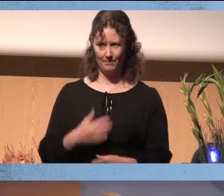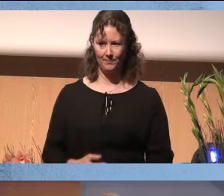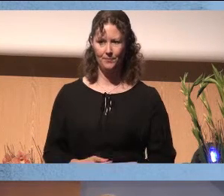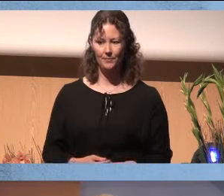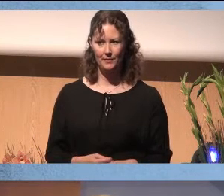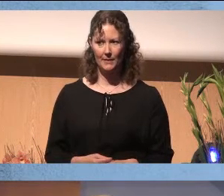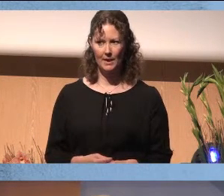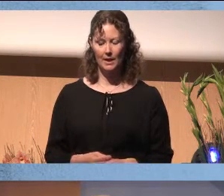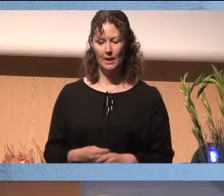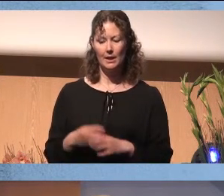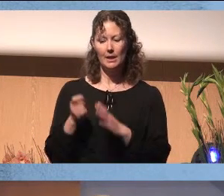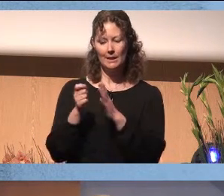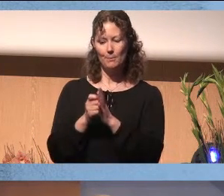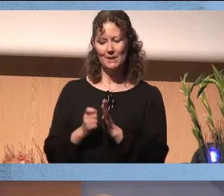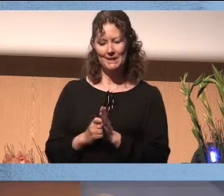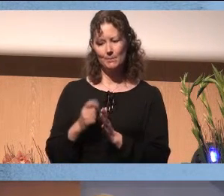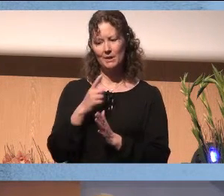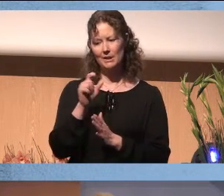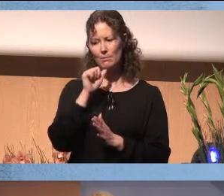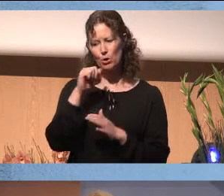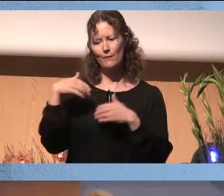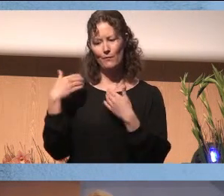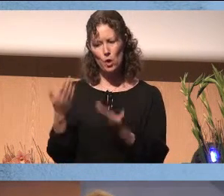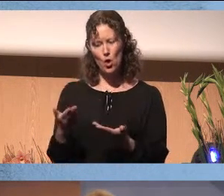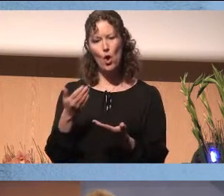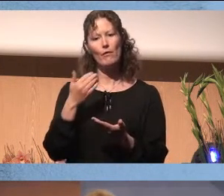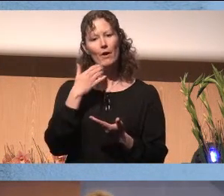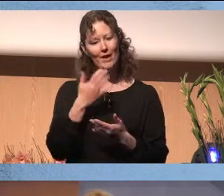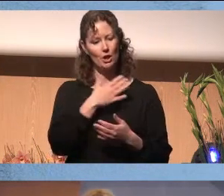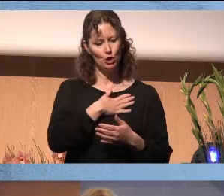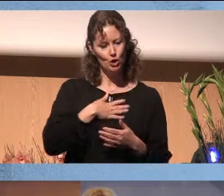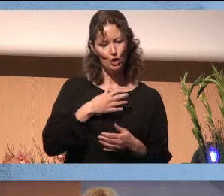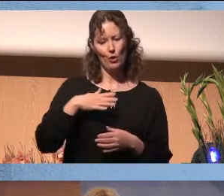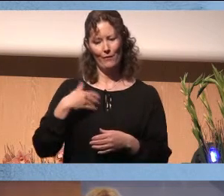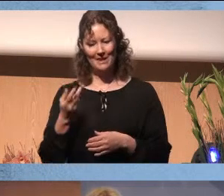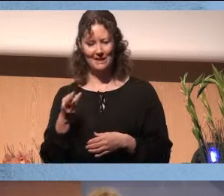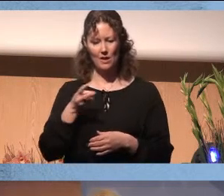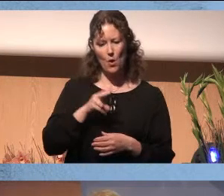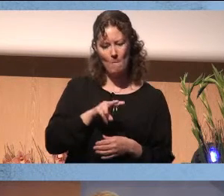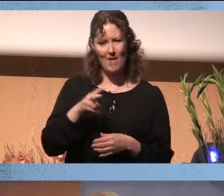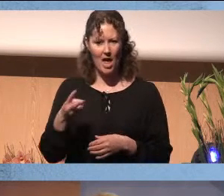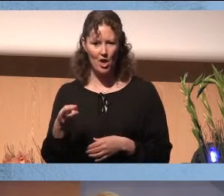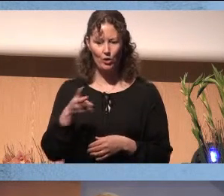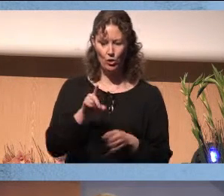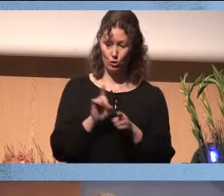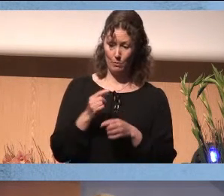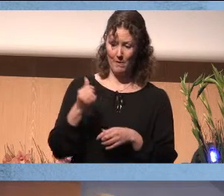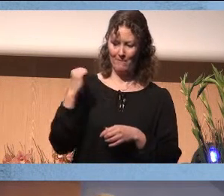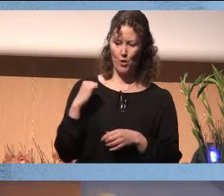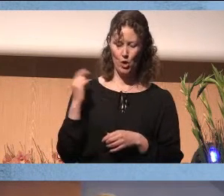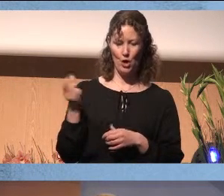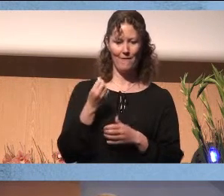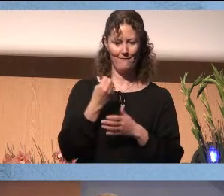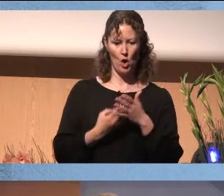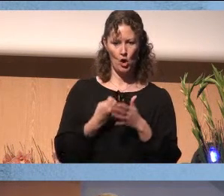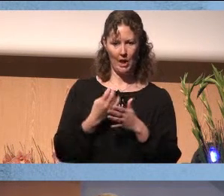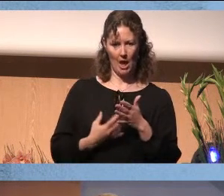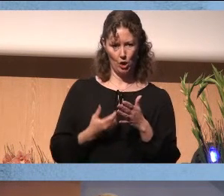som jo da i prinsippet bør få lov til å være både syke og friske om hverandre, sånn som den forrige foredragsholderen